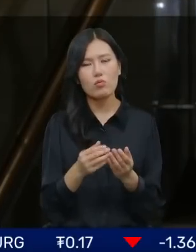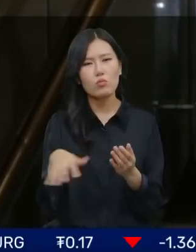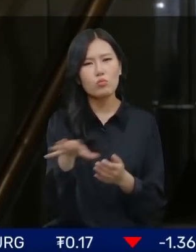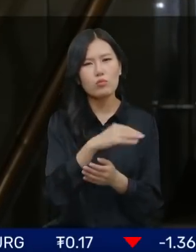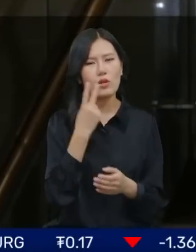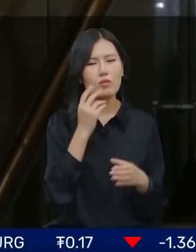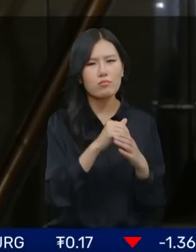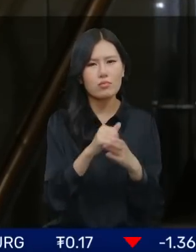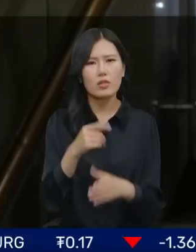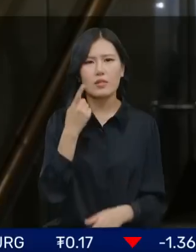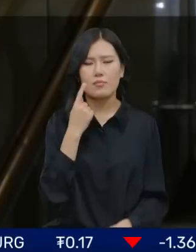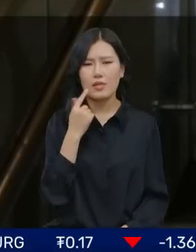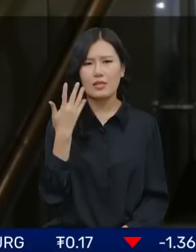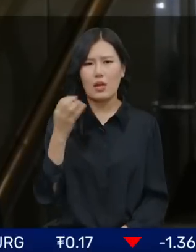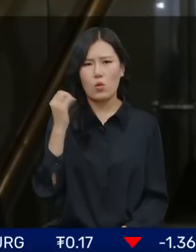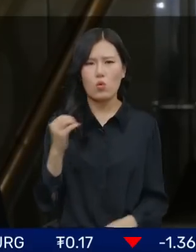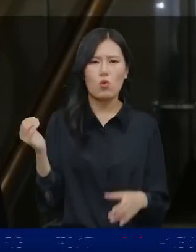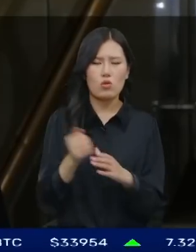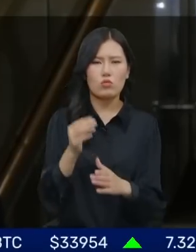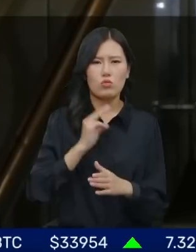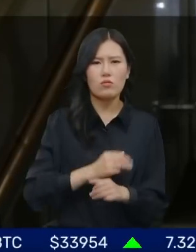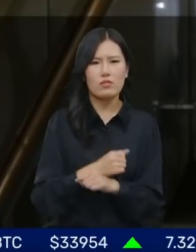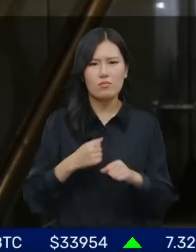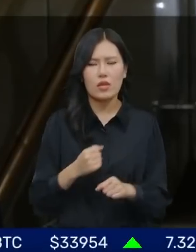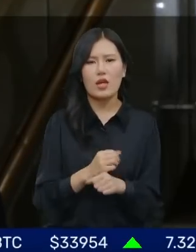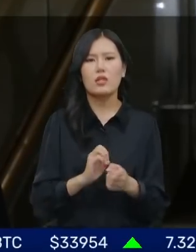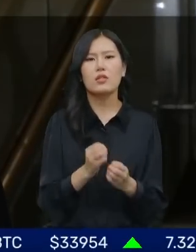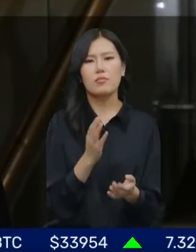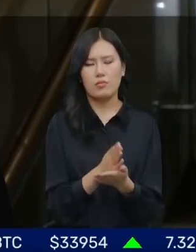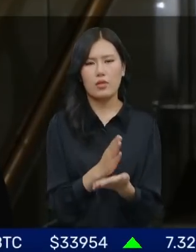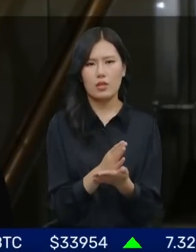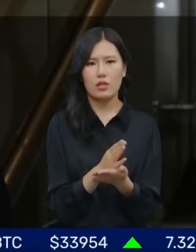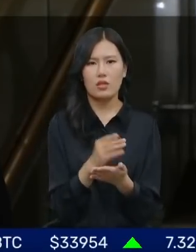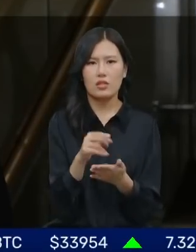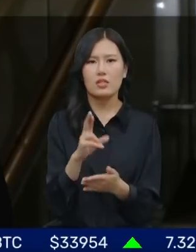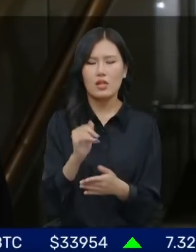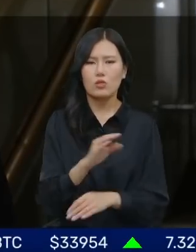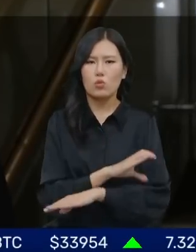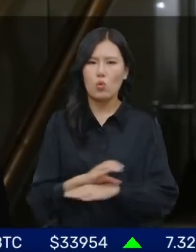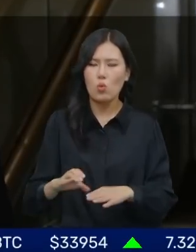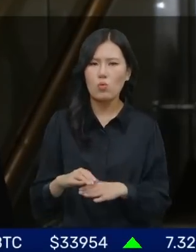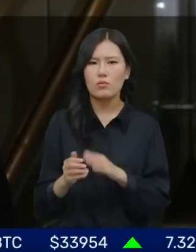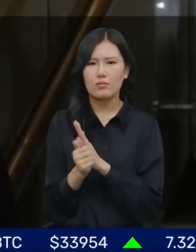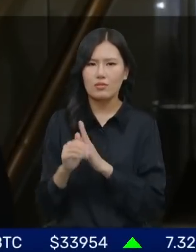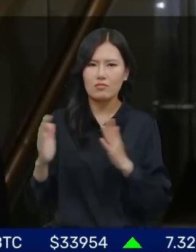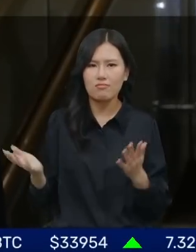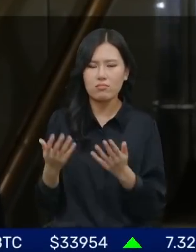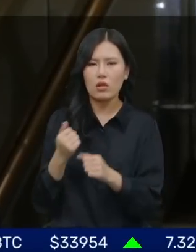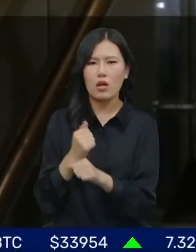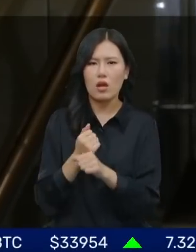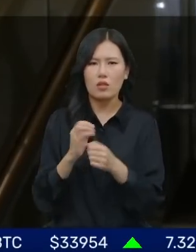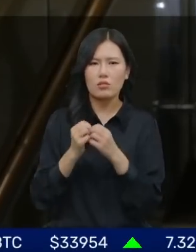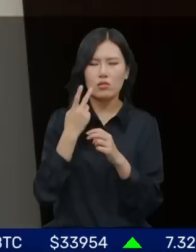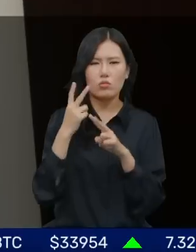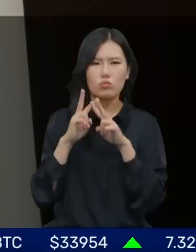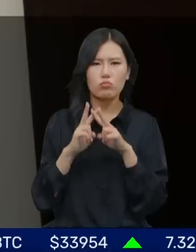нэмэгтэйчүүдийг дэвшүүлэхийн төлөө ингэж зорж ажиллаж байгаа. Үүний төлөө бас янз бүрийн сургалт, чадваржуулах ажлуудыг зохион байгуулах ийм үйл